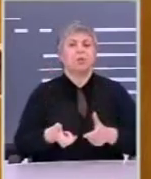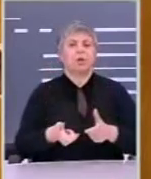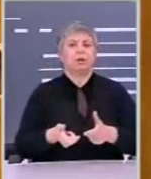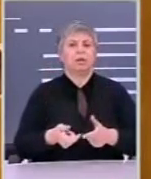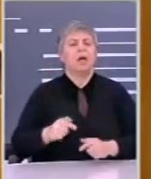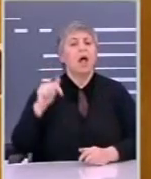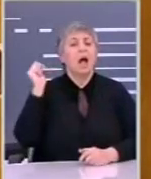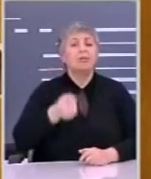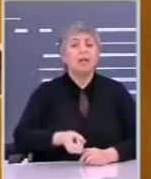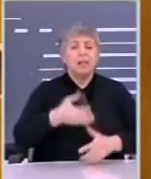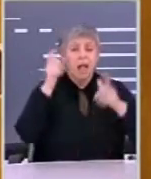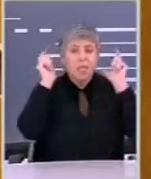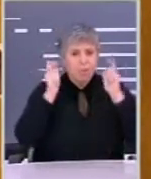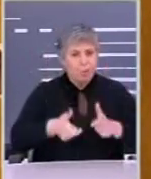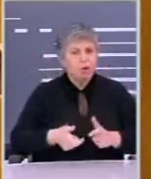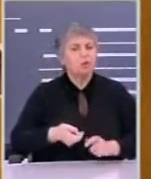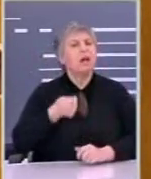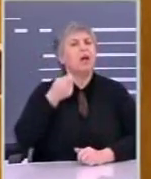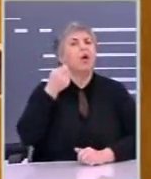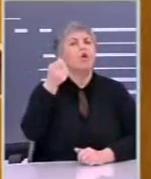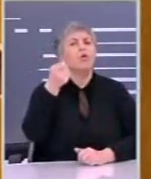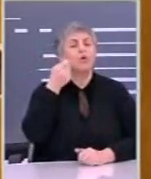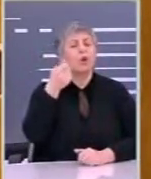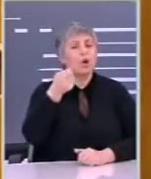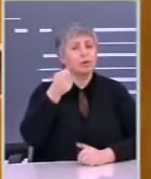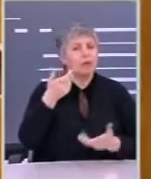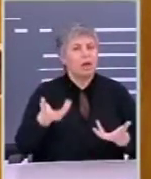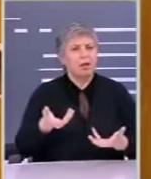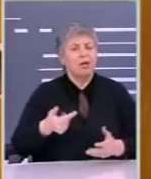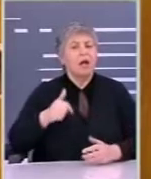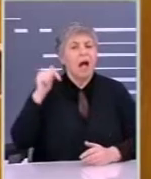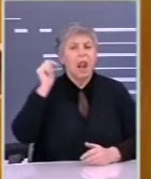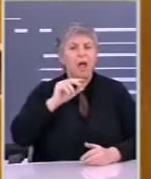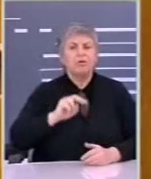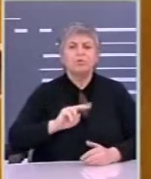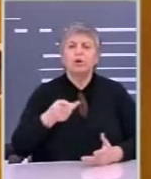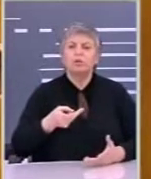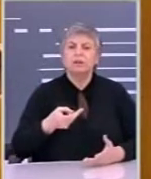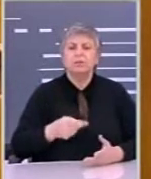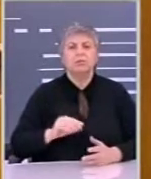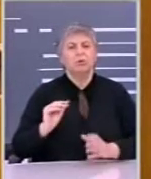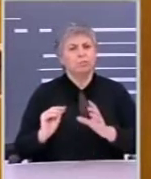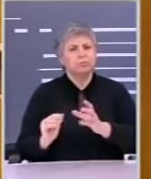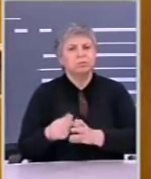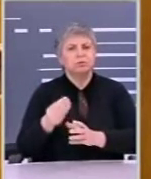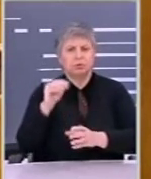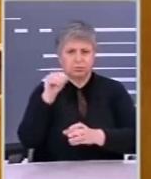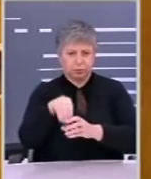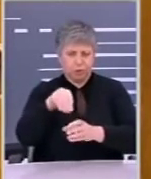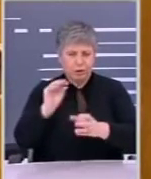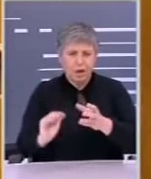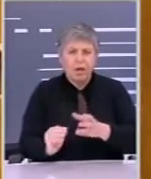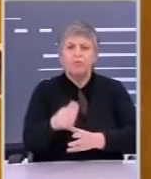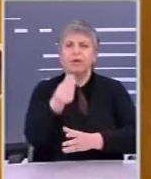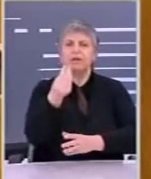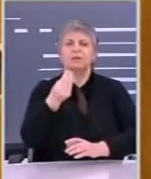βάρη. Εσείς τώρα χρησιμοποιείτε αυτό τον τίτλο, το χρεοκοπημένο, και εκλέγεστε, παίρνετε μια υπεραξία.